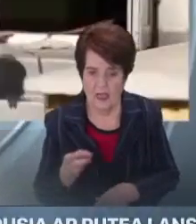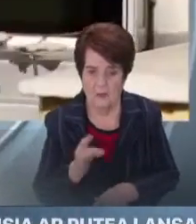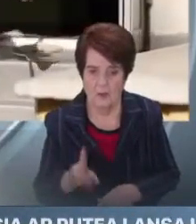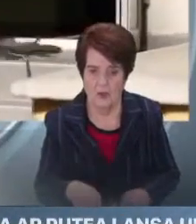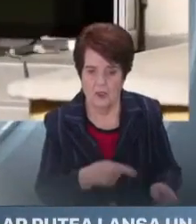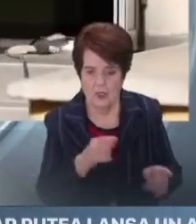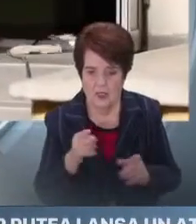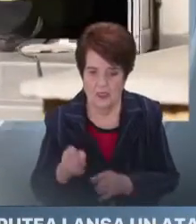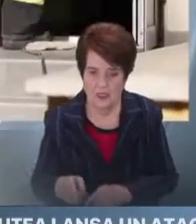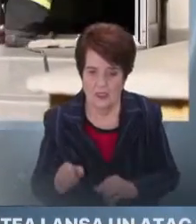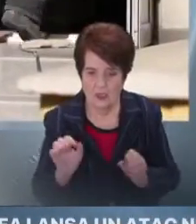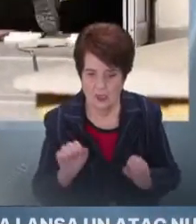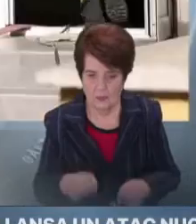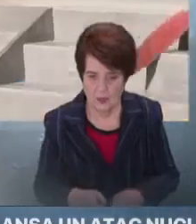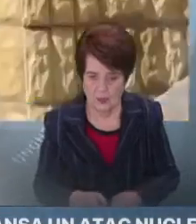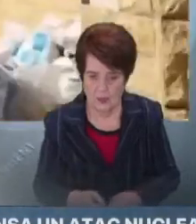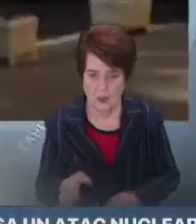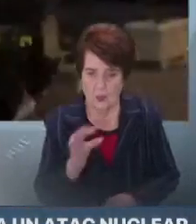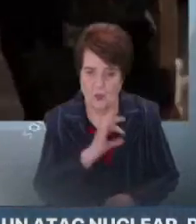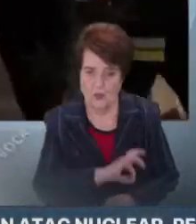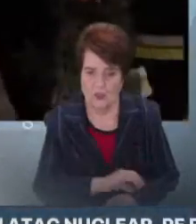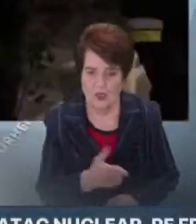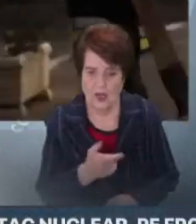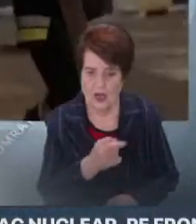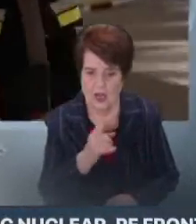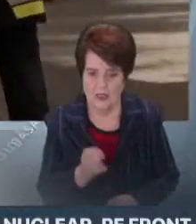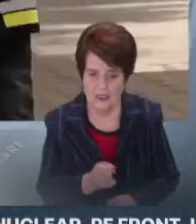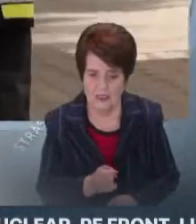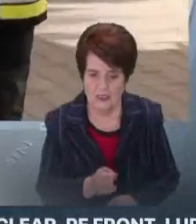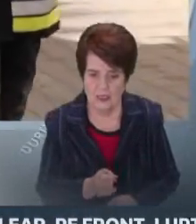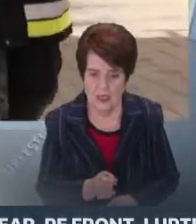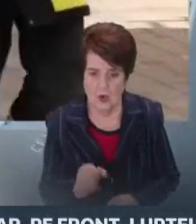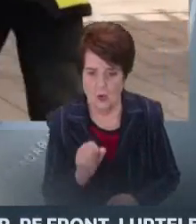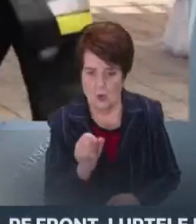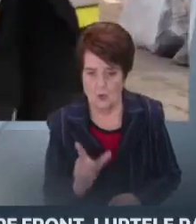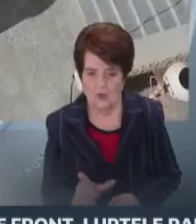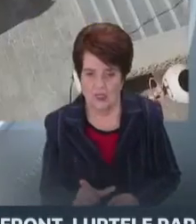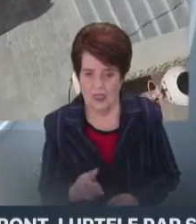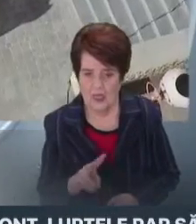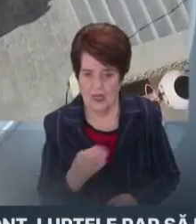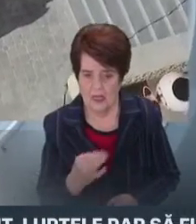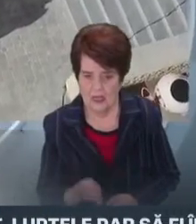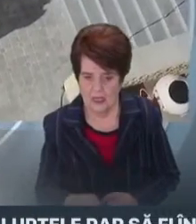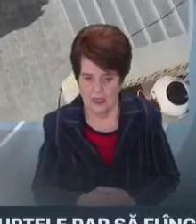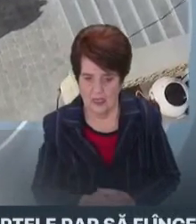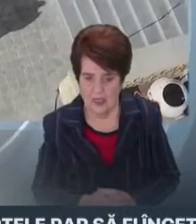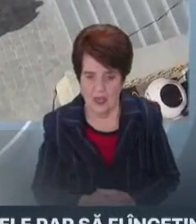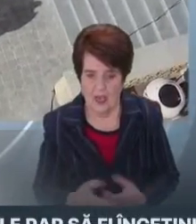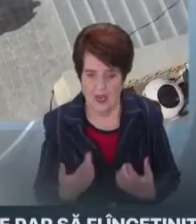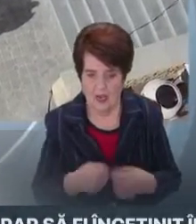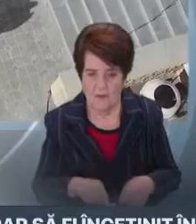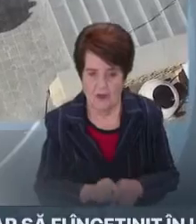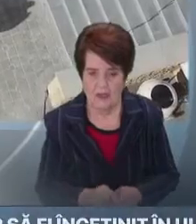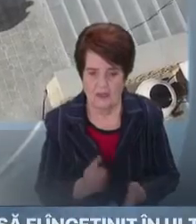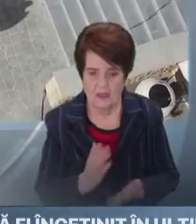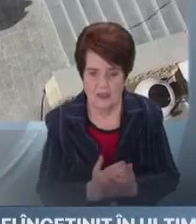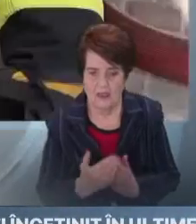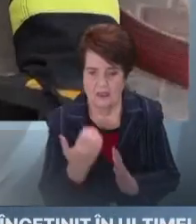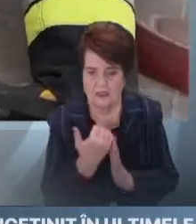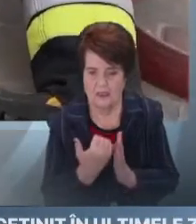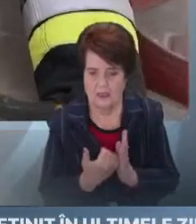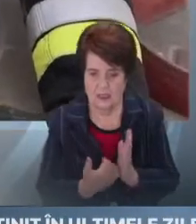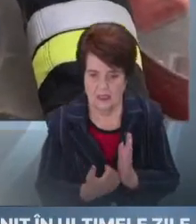la utilizarea gazului cu butelii. Deci cam asta este statistica, ne